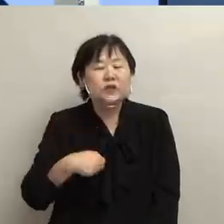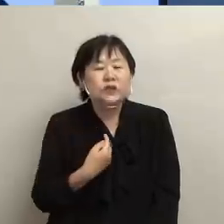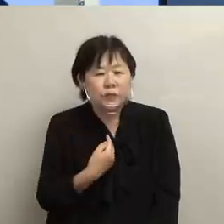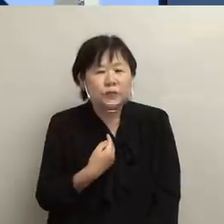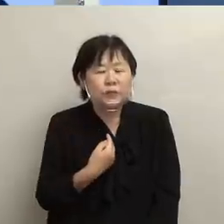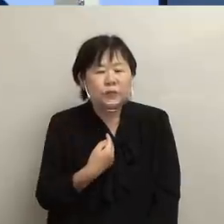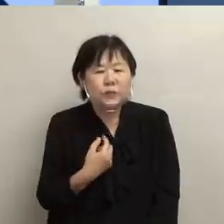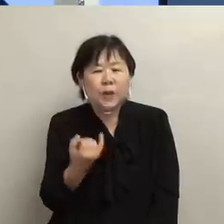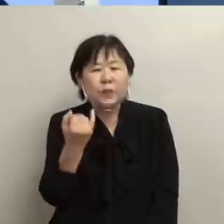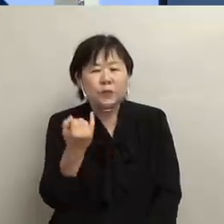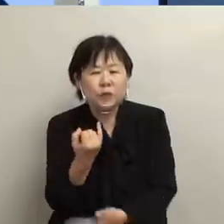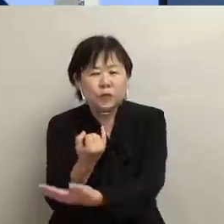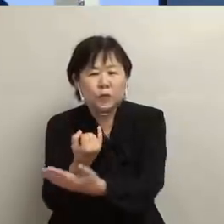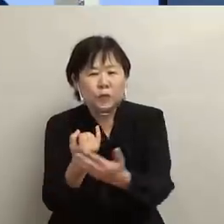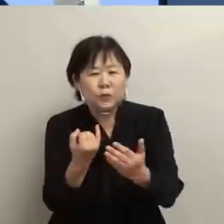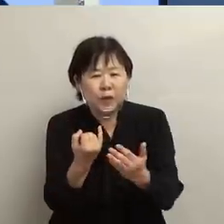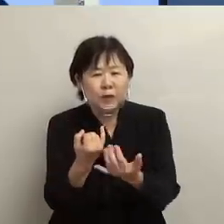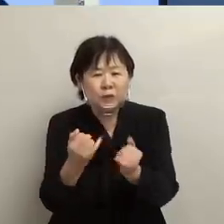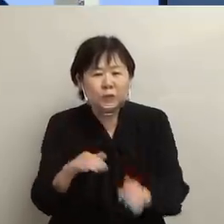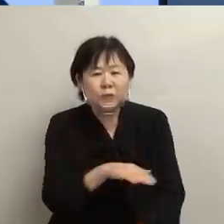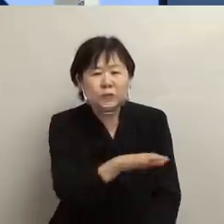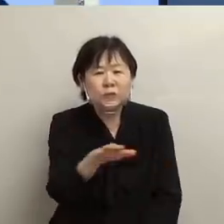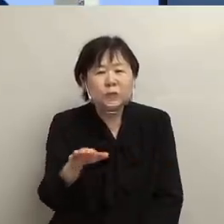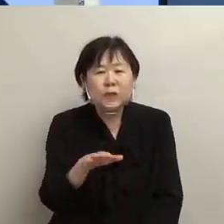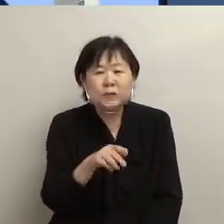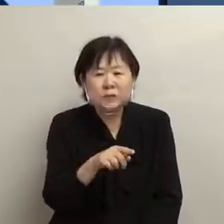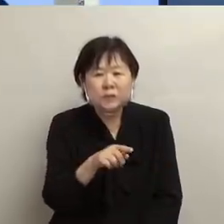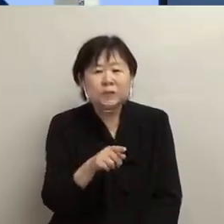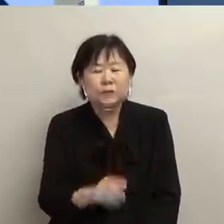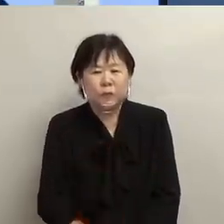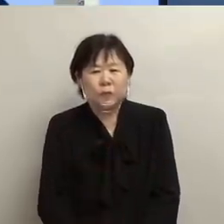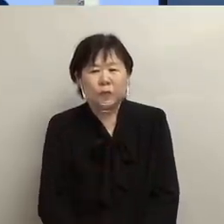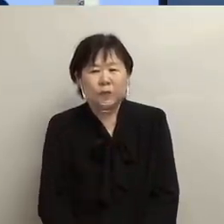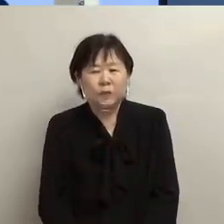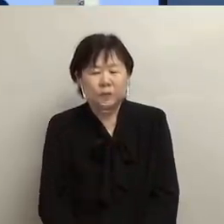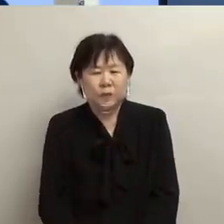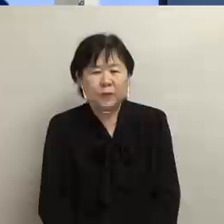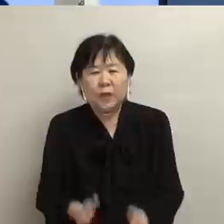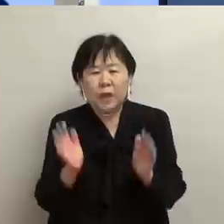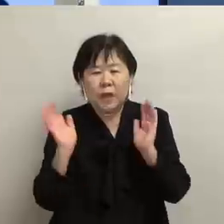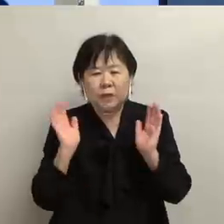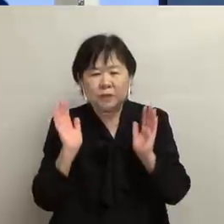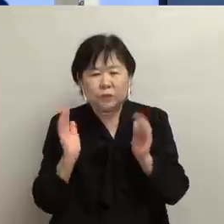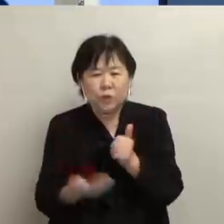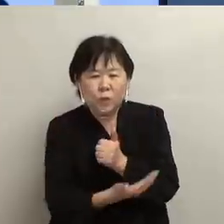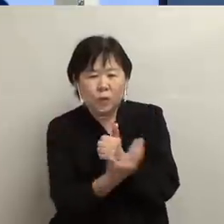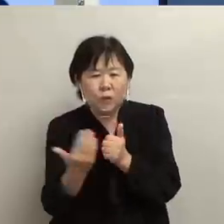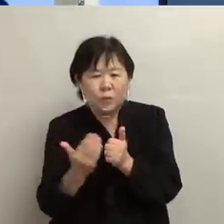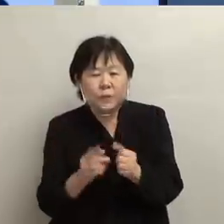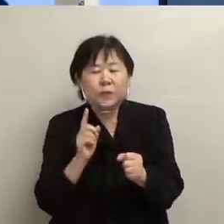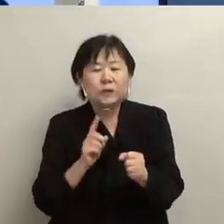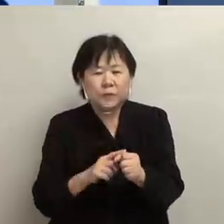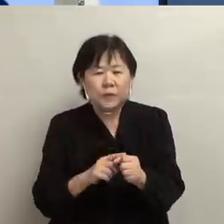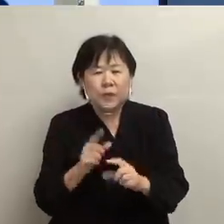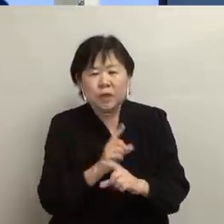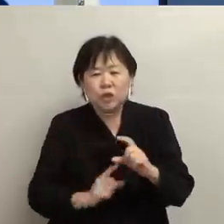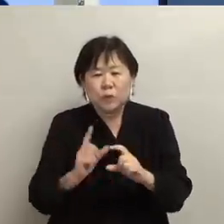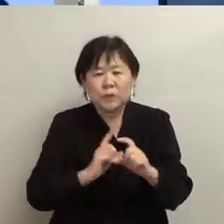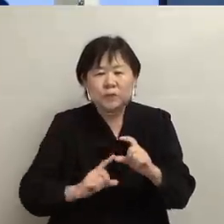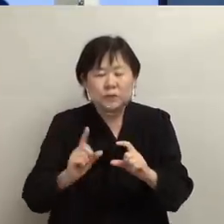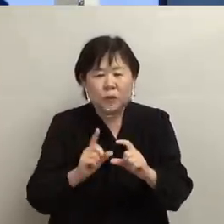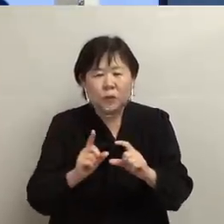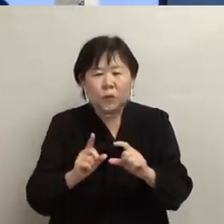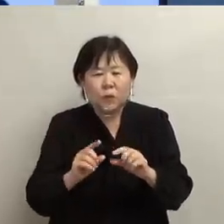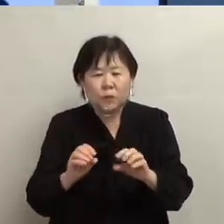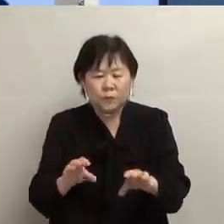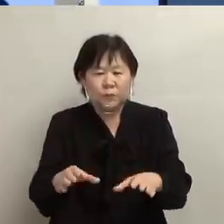周りの方もですね妊婦の周りの方もまあ妊婦の方あるいは赤ちゃんを守るためにリスを感染対策を